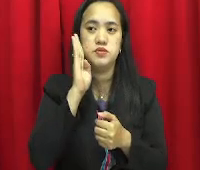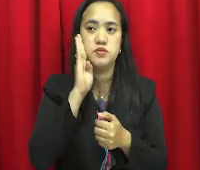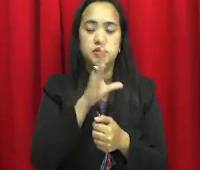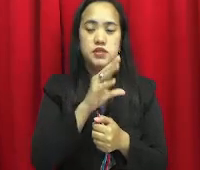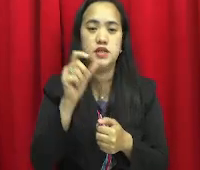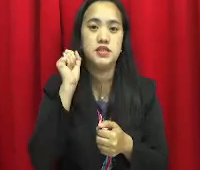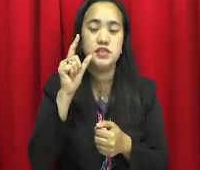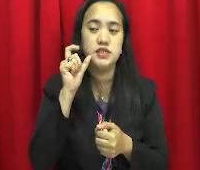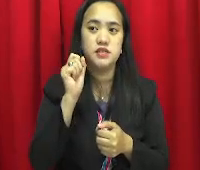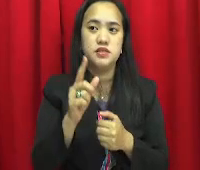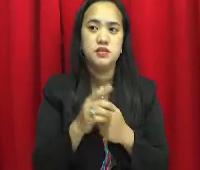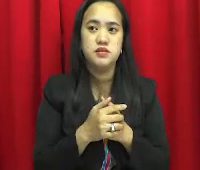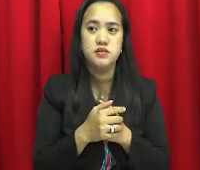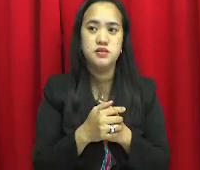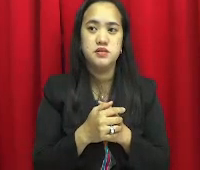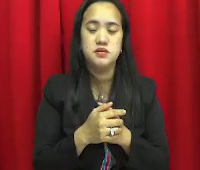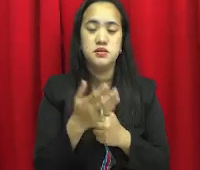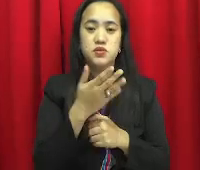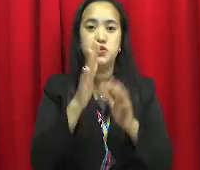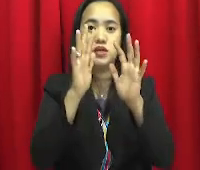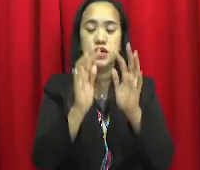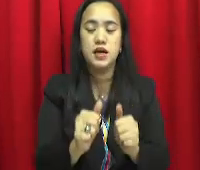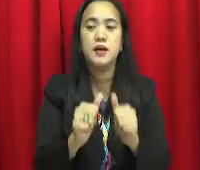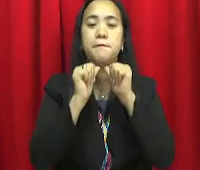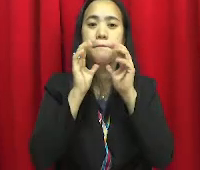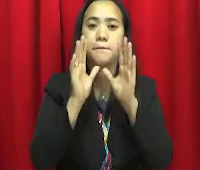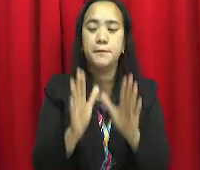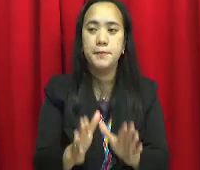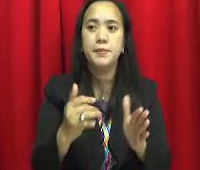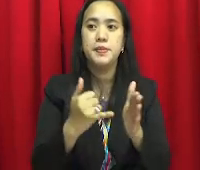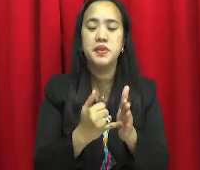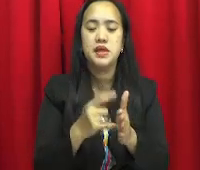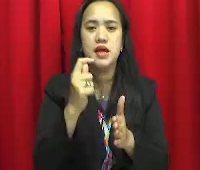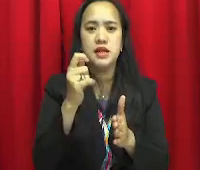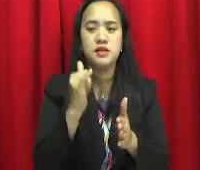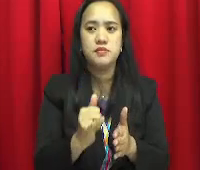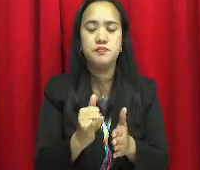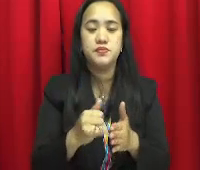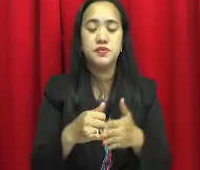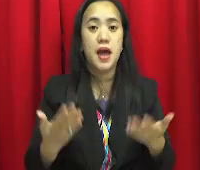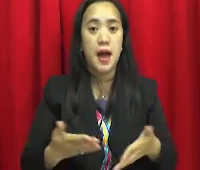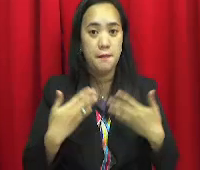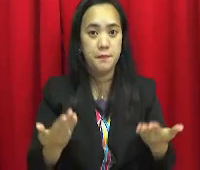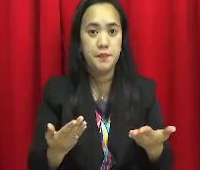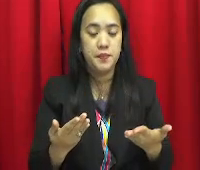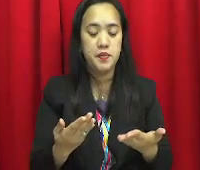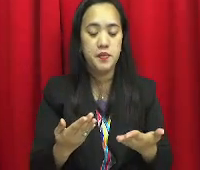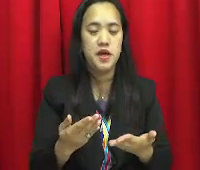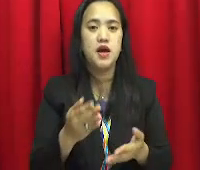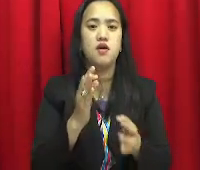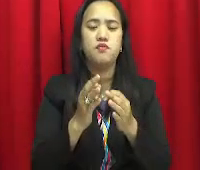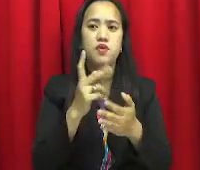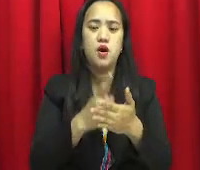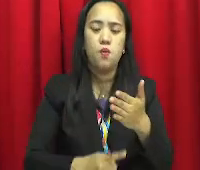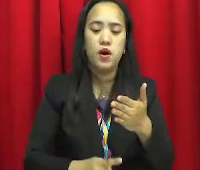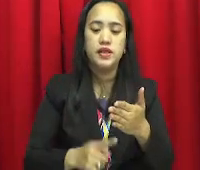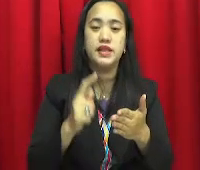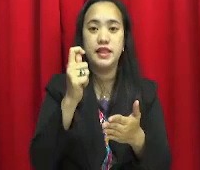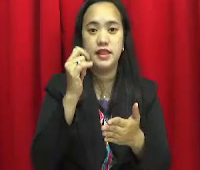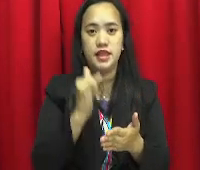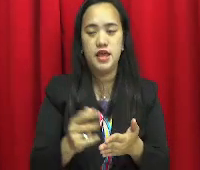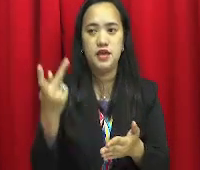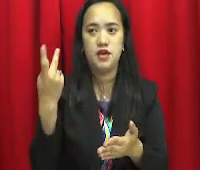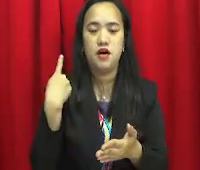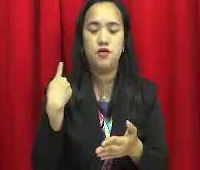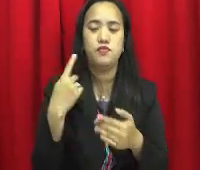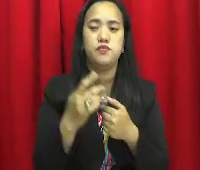ng mga kapatiran natin, mabibless ka sa kanila. Amen. Na they're amen. So happy with what they have. Yeah. Tapos iisipin, ay, nahiya naman ako. Tapos